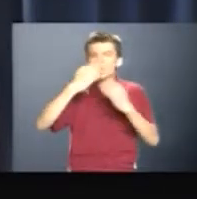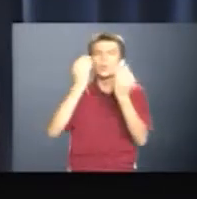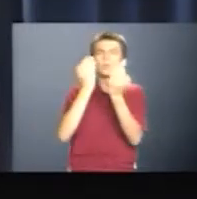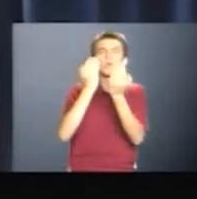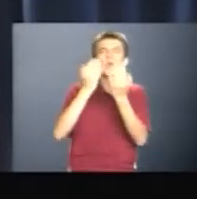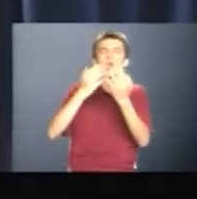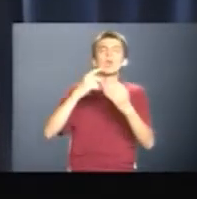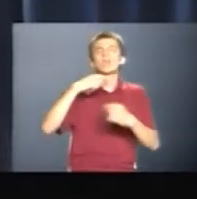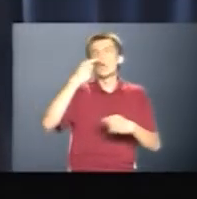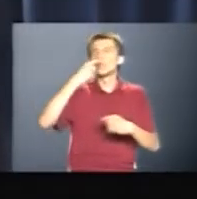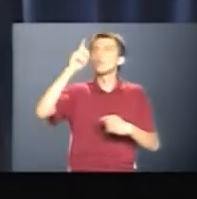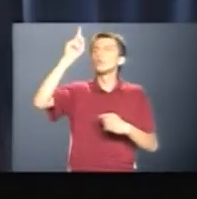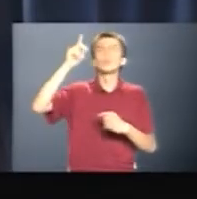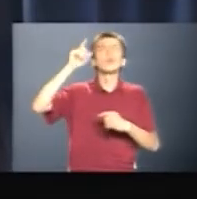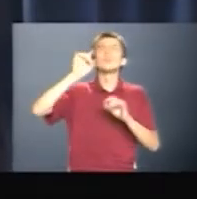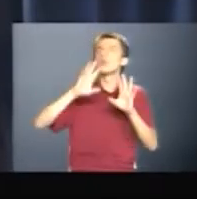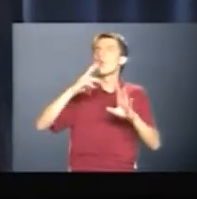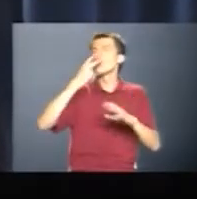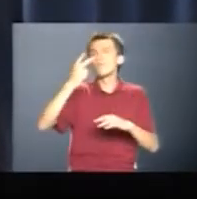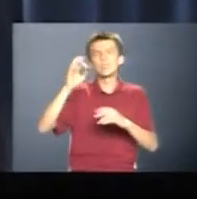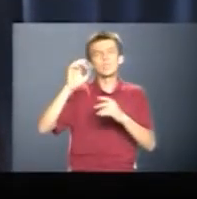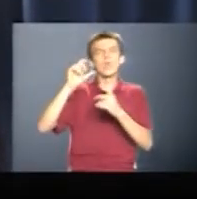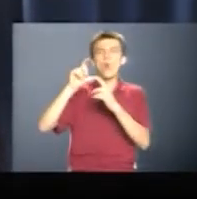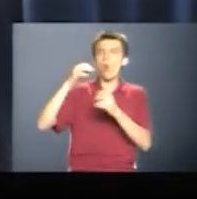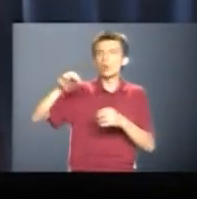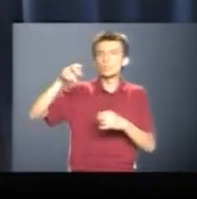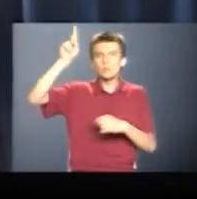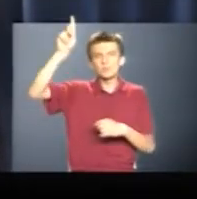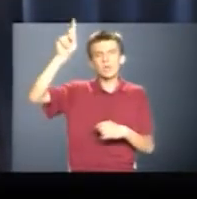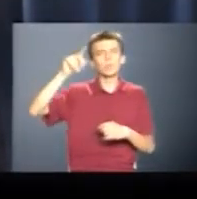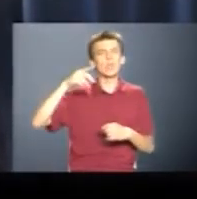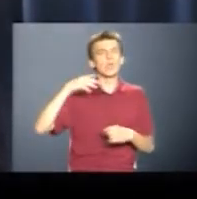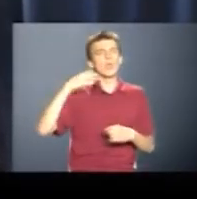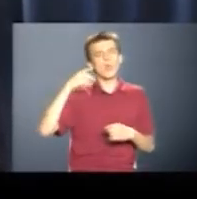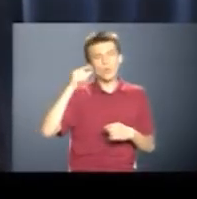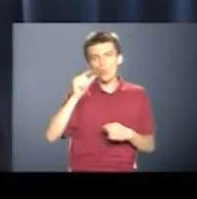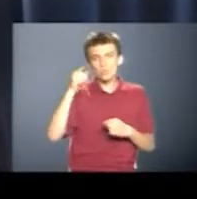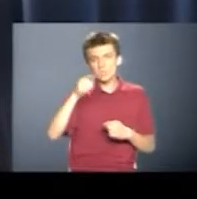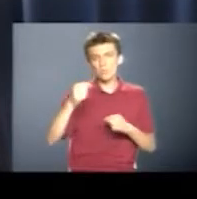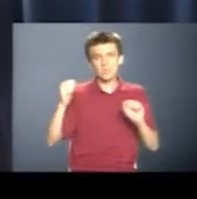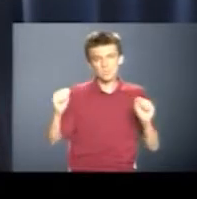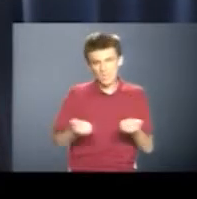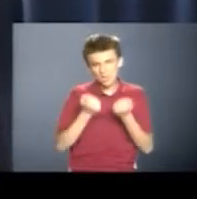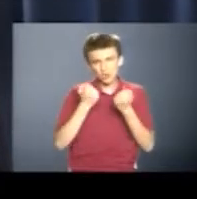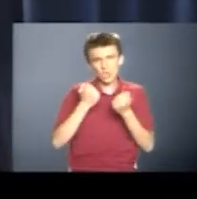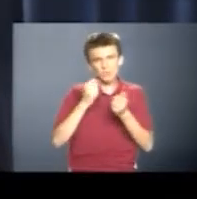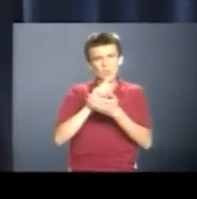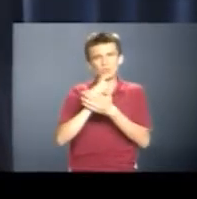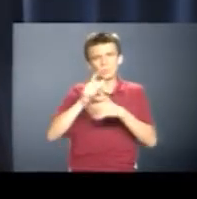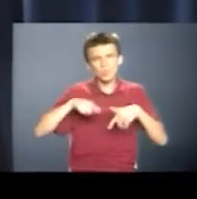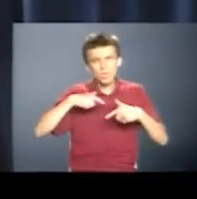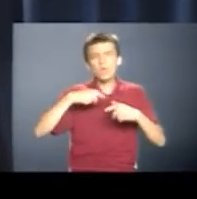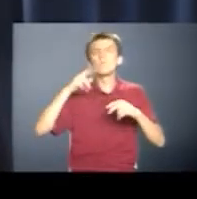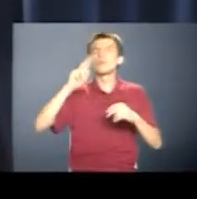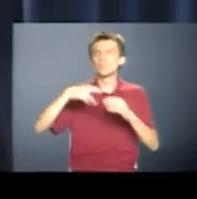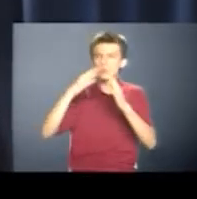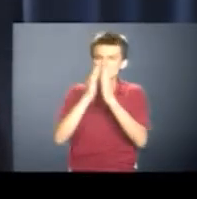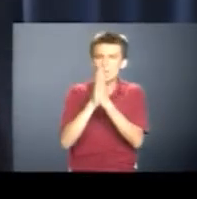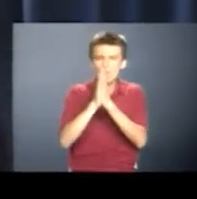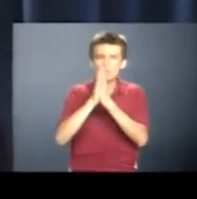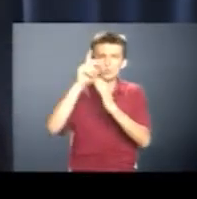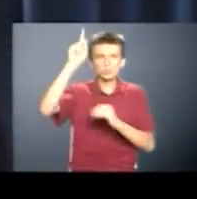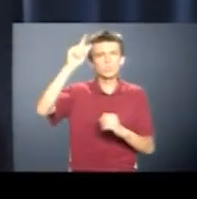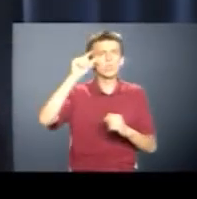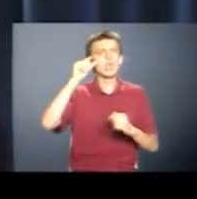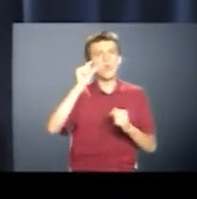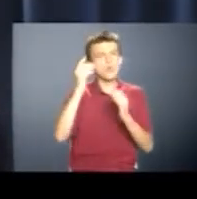podižem ruke kada me niko drugi osim tebe ne vidi." U tim teškim trenucima životnim možemo gospodara zamoliti